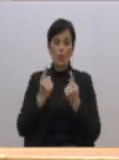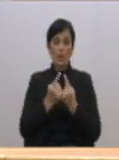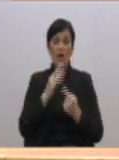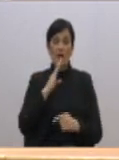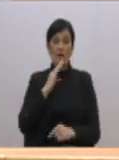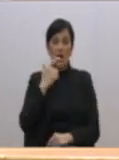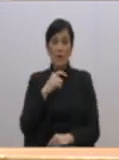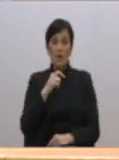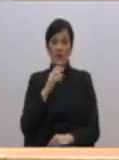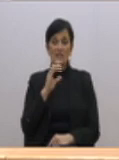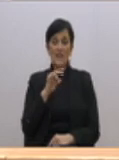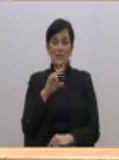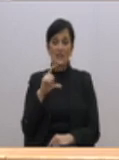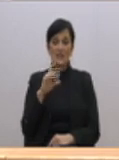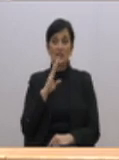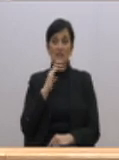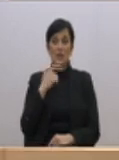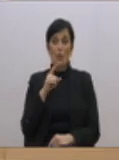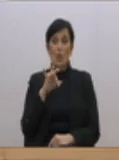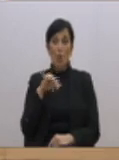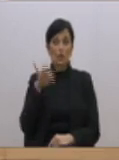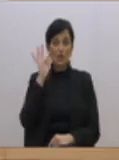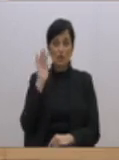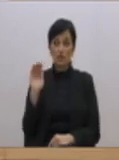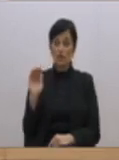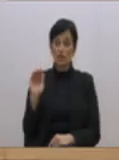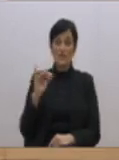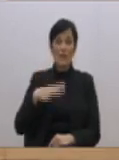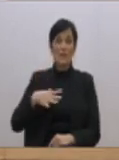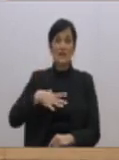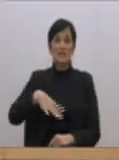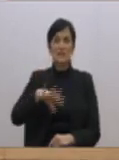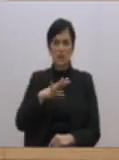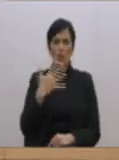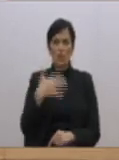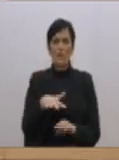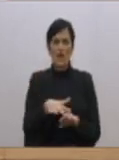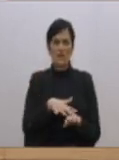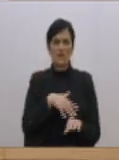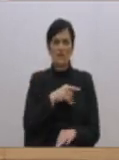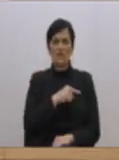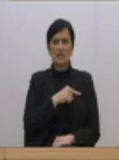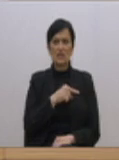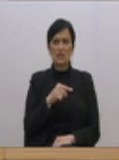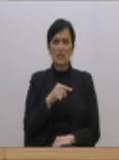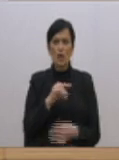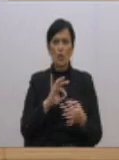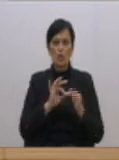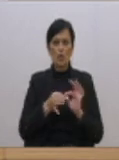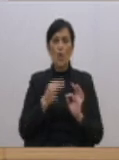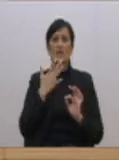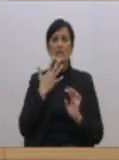Scalbaton, Samnizesta, Calbaton, Corzaie, Șevaxenorum, Sakartveloshi, Didihania, a concretul la